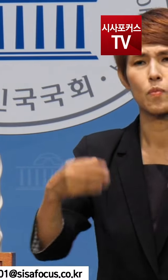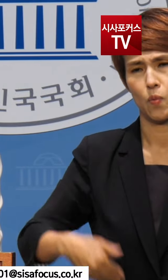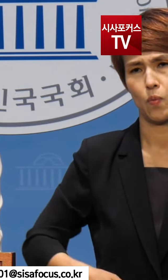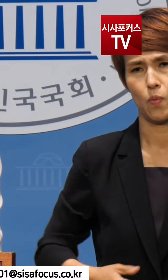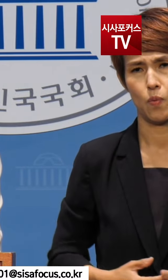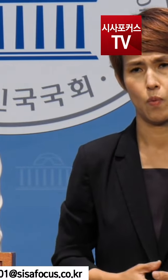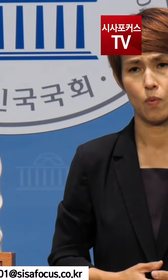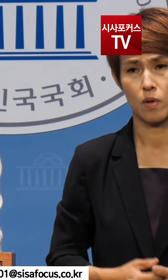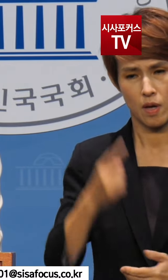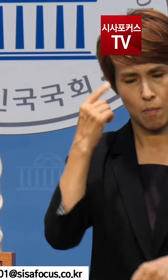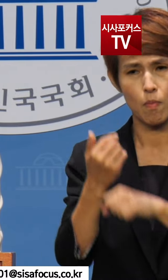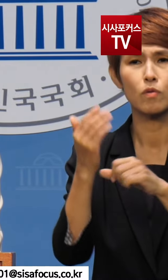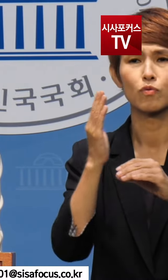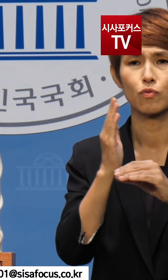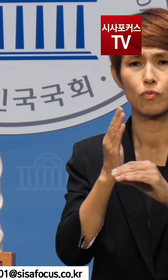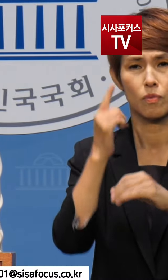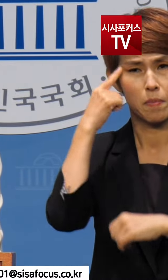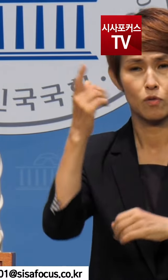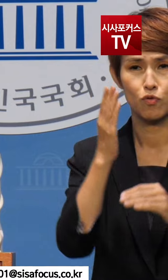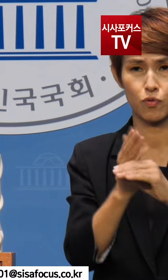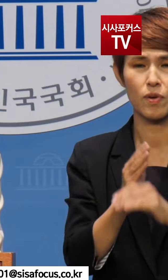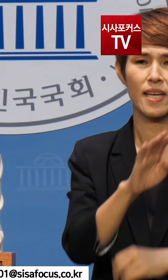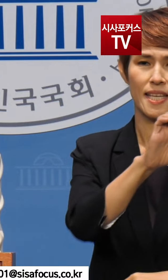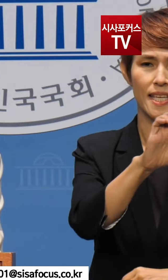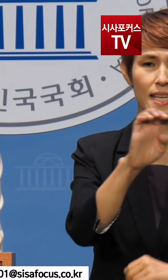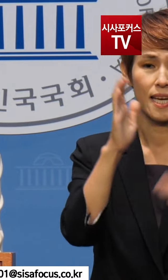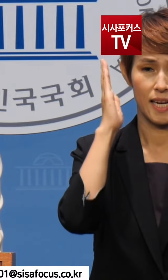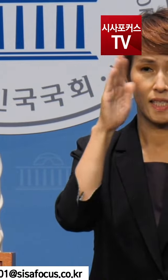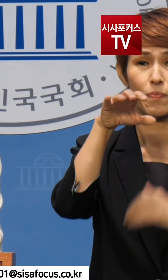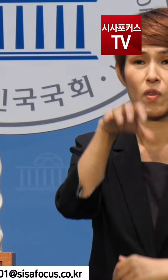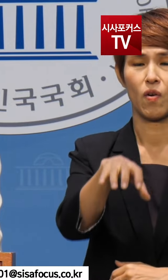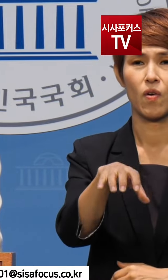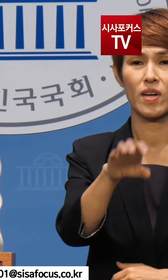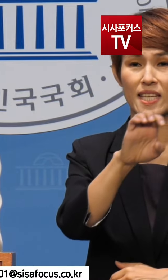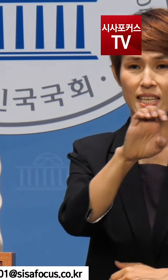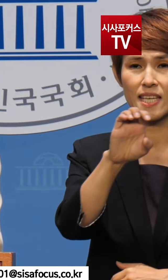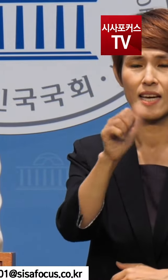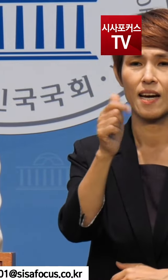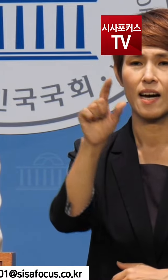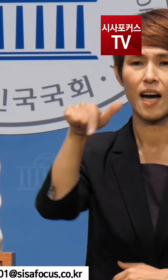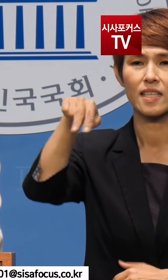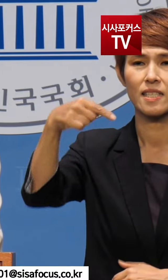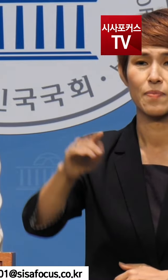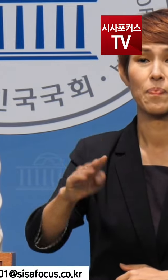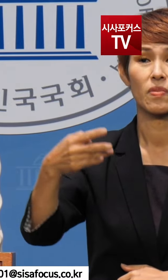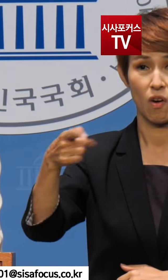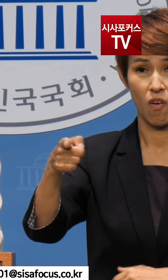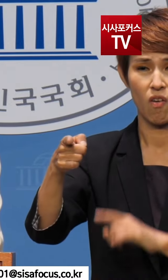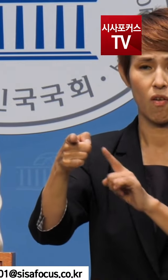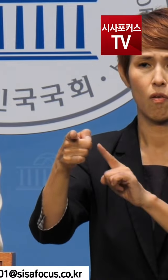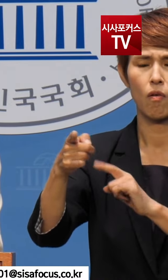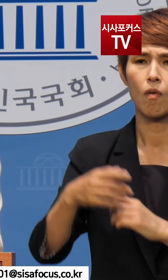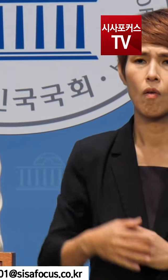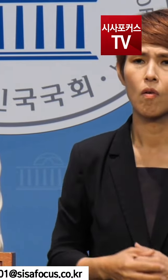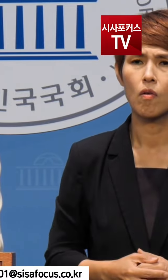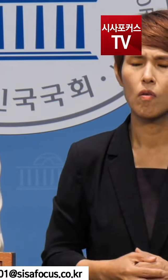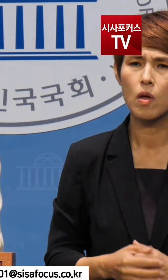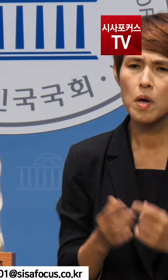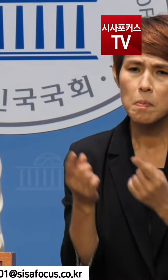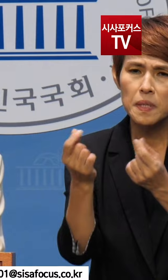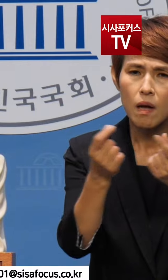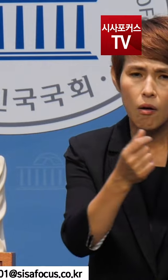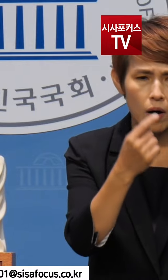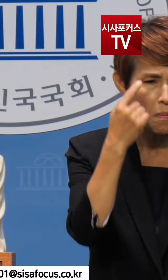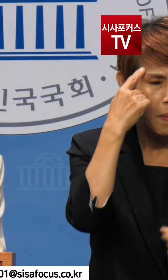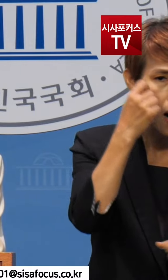있다나 이학습터 이름입니다. 코스웨어 이름인데요. 그것은 코스웨어 성격이 강합니다. 그런데 왜 자꾸 비슷한 걸